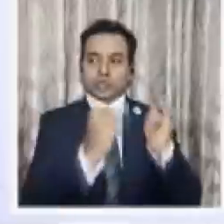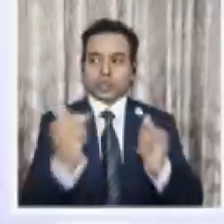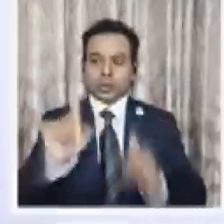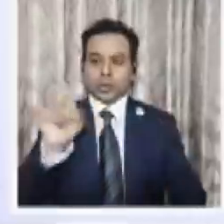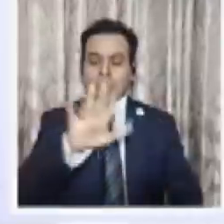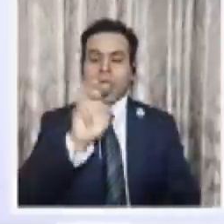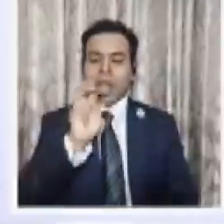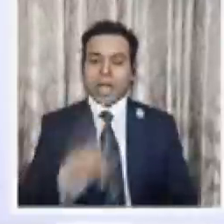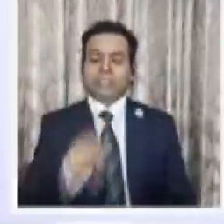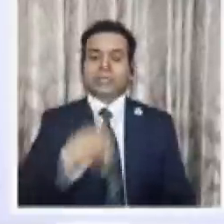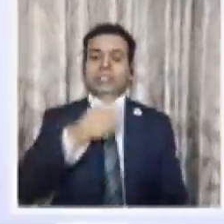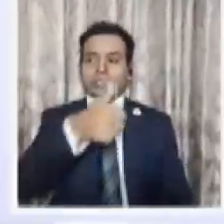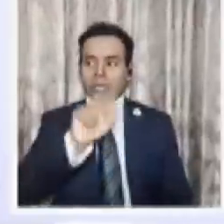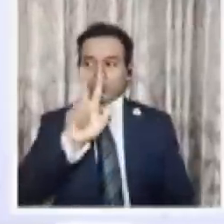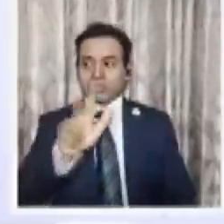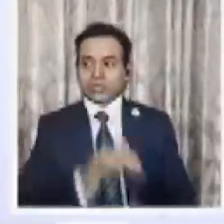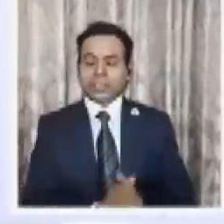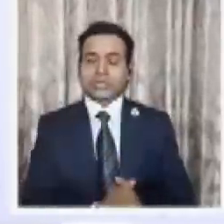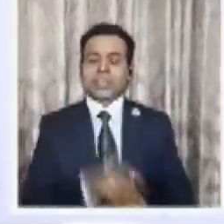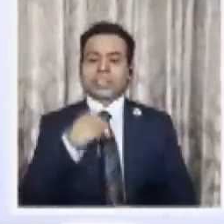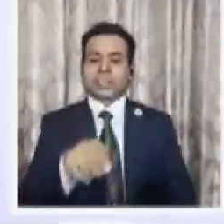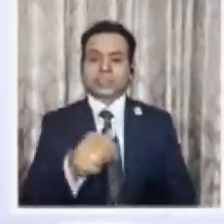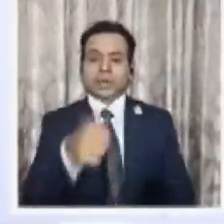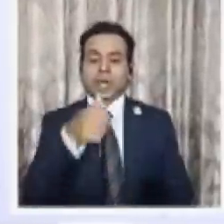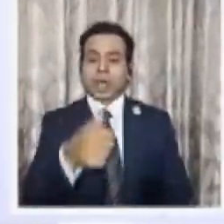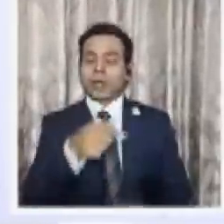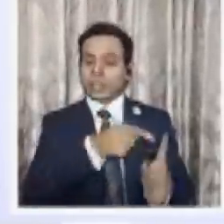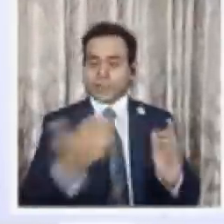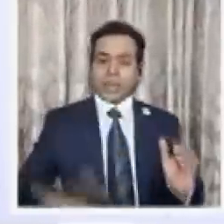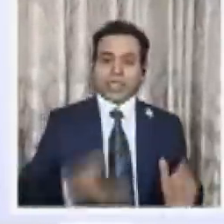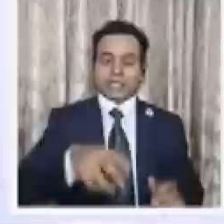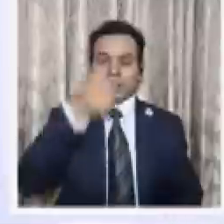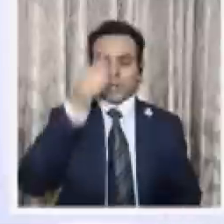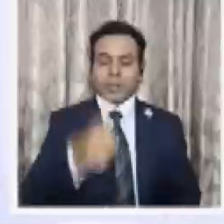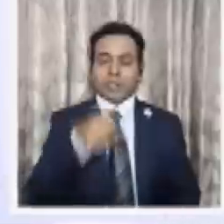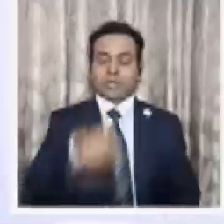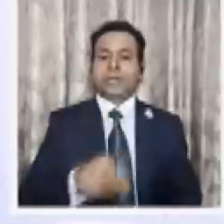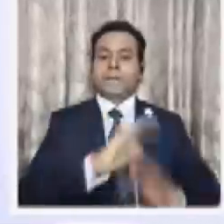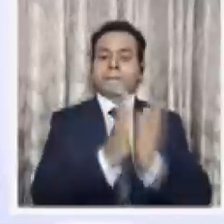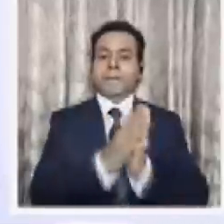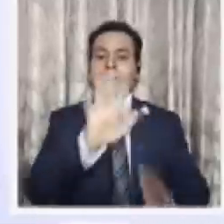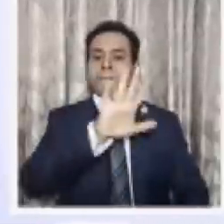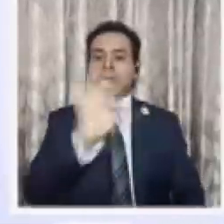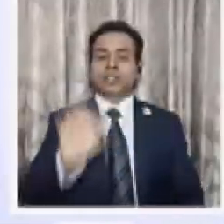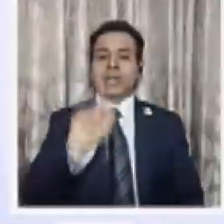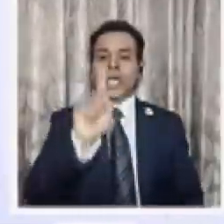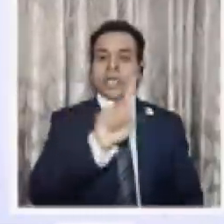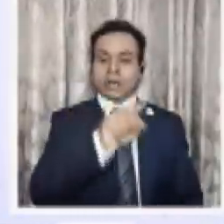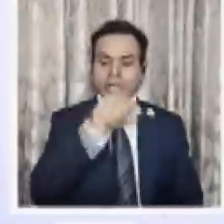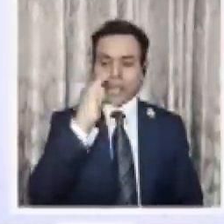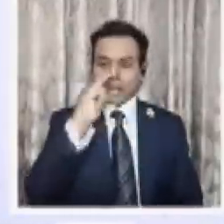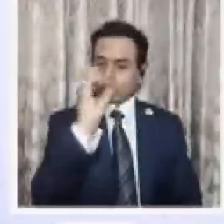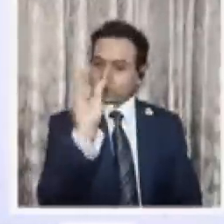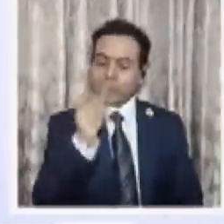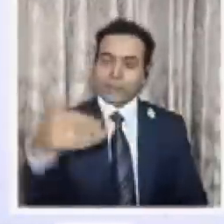92 জন। সারা দেশে শয্যা সংখ্যা, সাধারণ শয্যা সংখ্যা 15,468টি, রোগী ভর্তি আছে 4,200 61